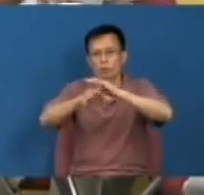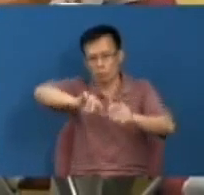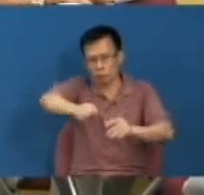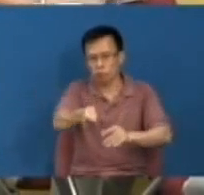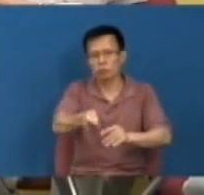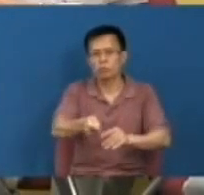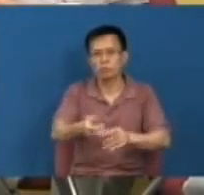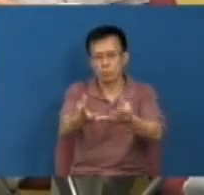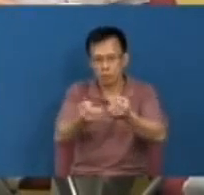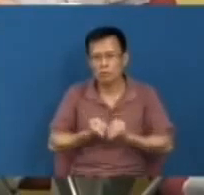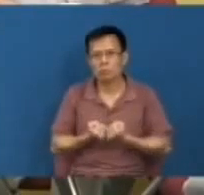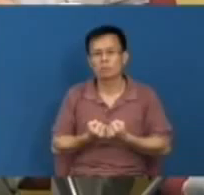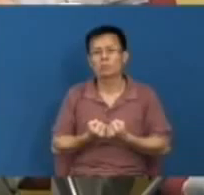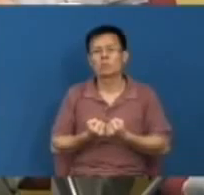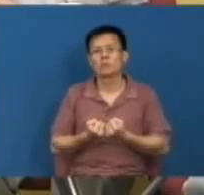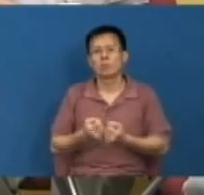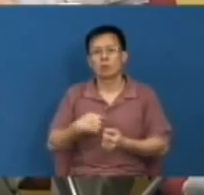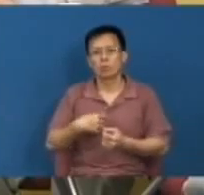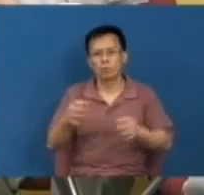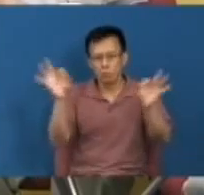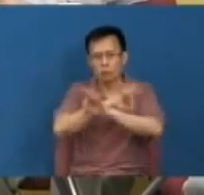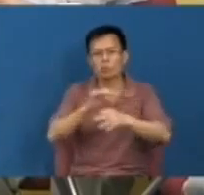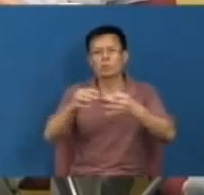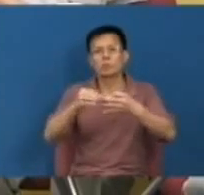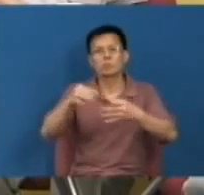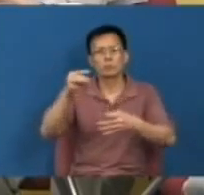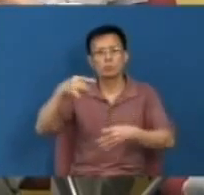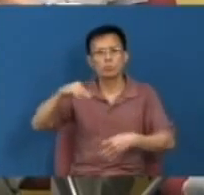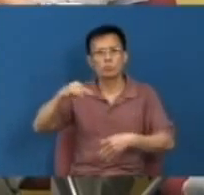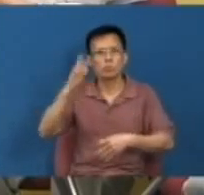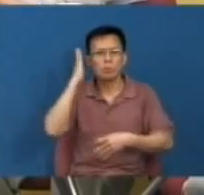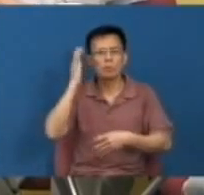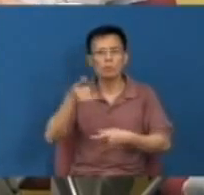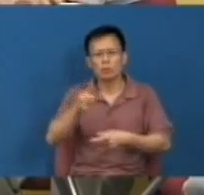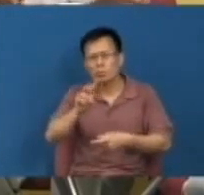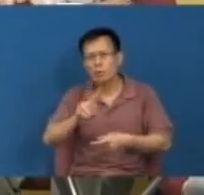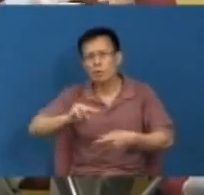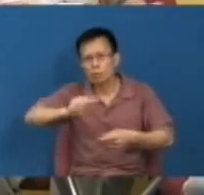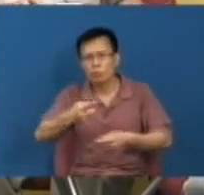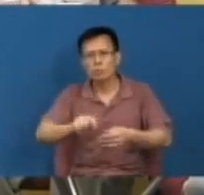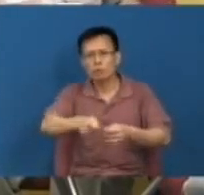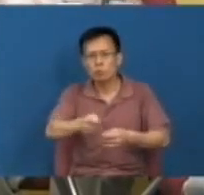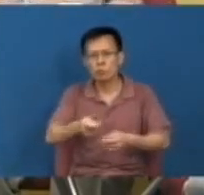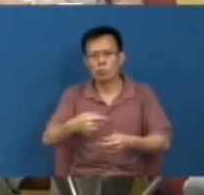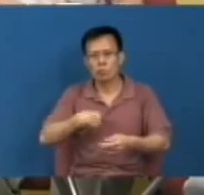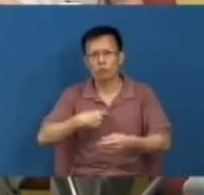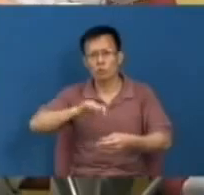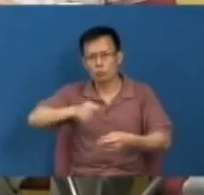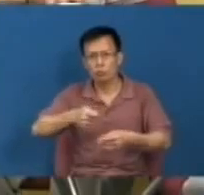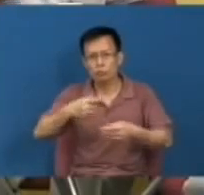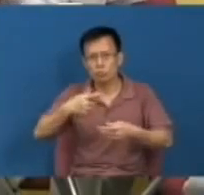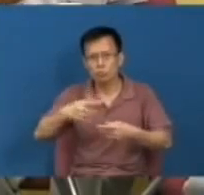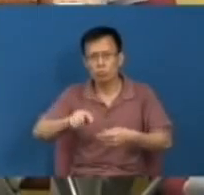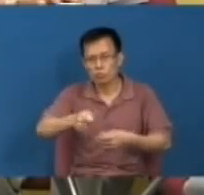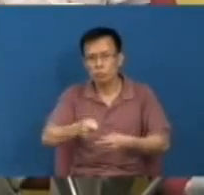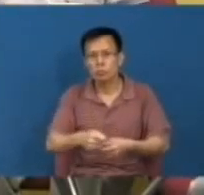了。我以為那個姓張呢，我說你做什麼換了我的鎖，我已經換了鎖了嘛，換了。他